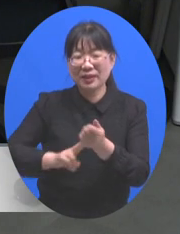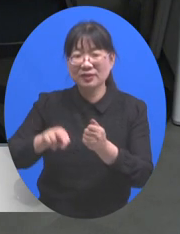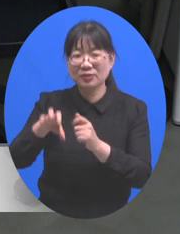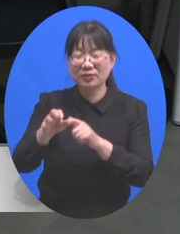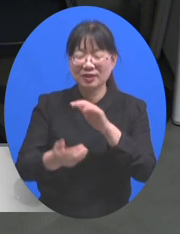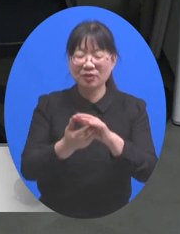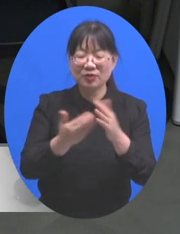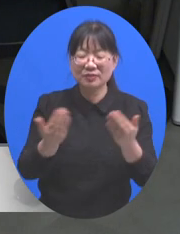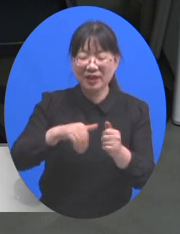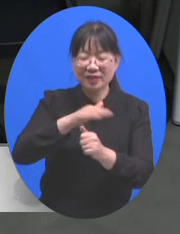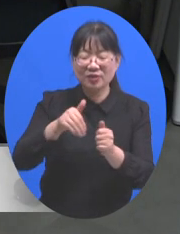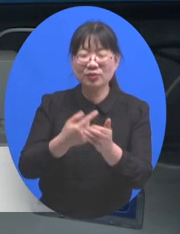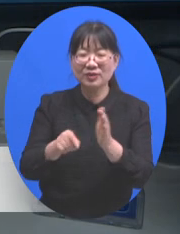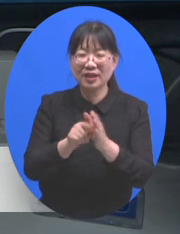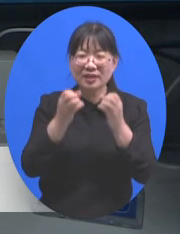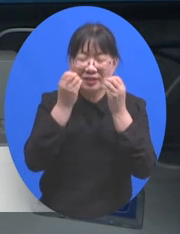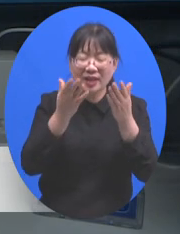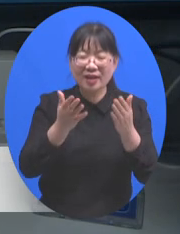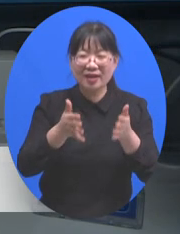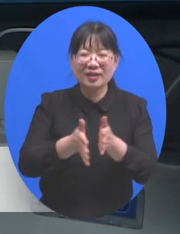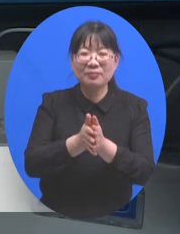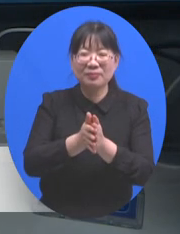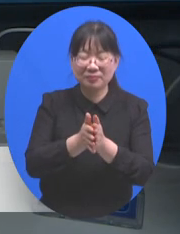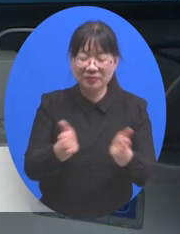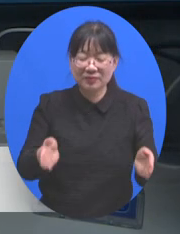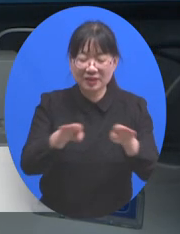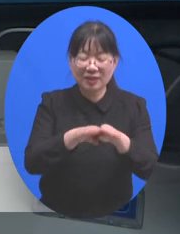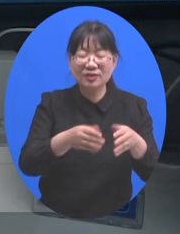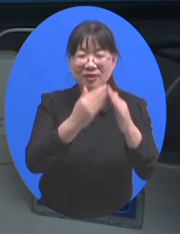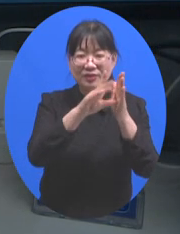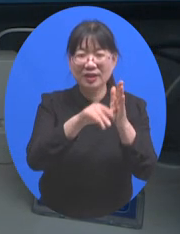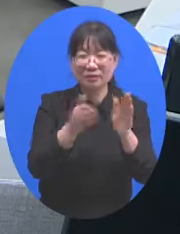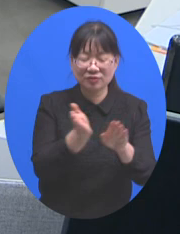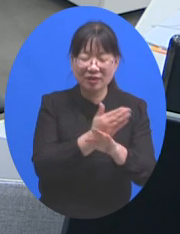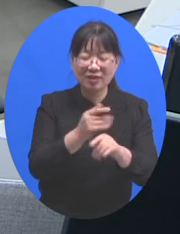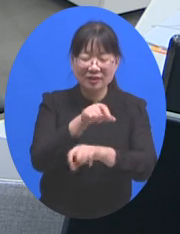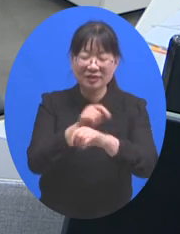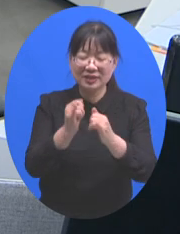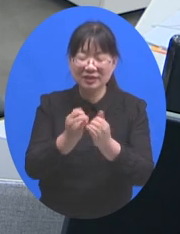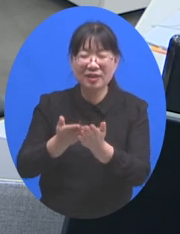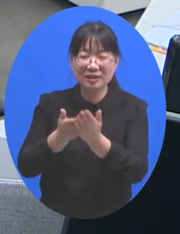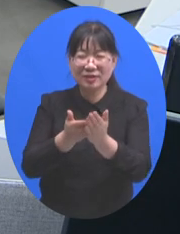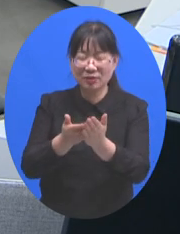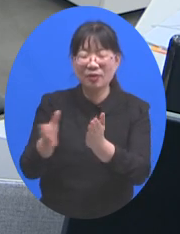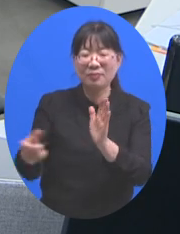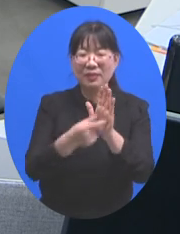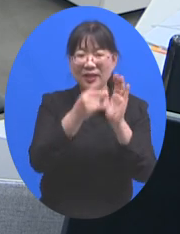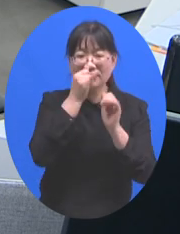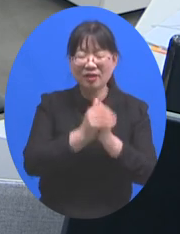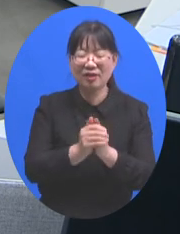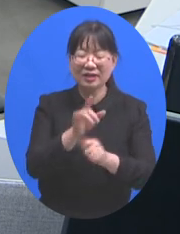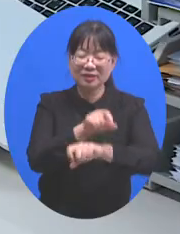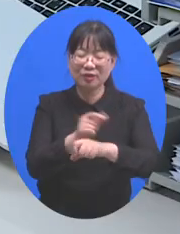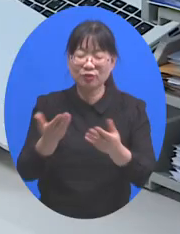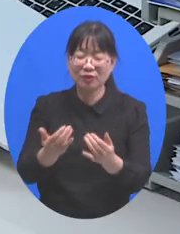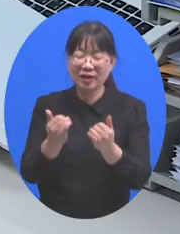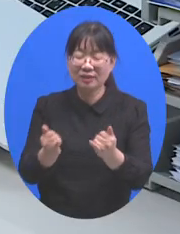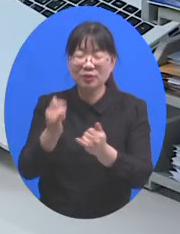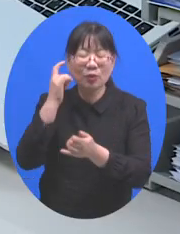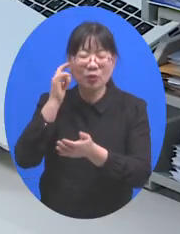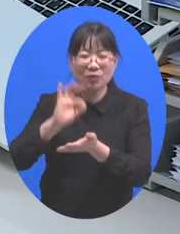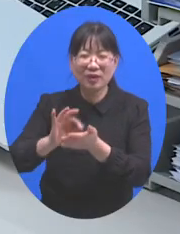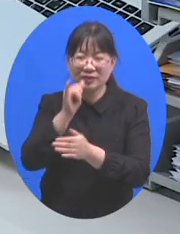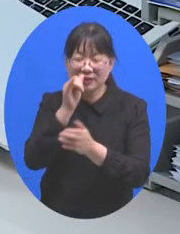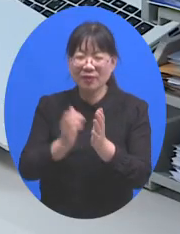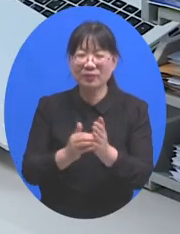위해 신사업을 설계할 때부터 직원들의 의견을 적극 반영했습니다. 또 직원 휴가에도 신경을 쓰고 있습니다.